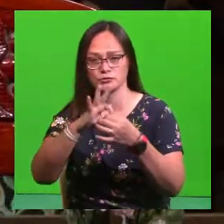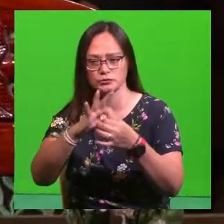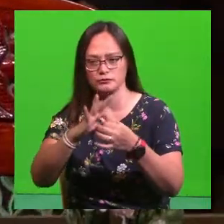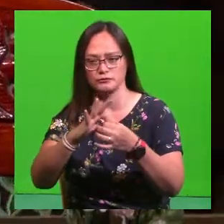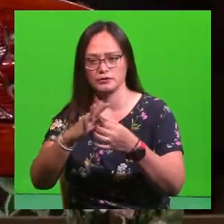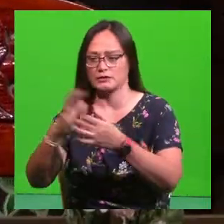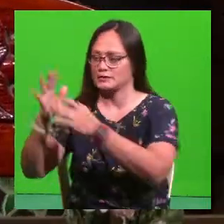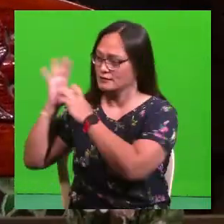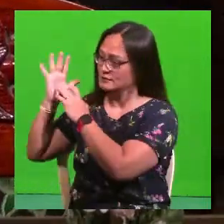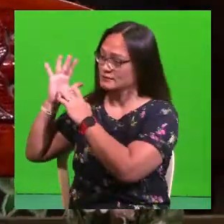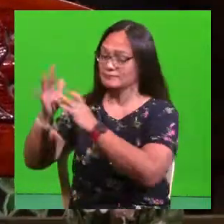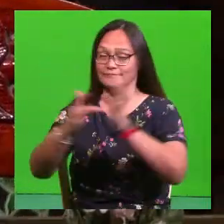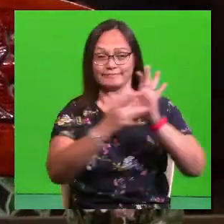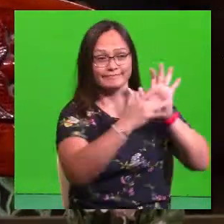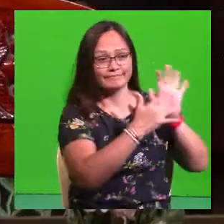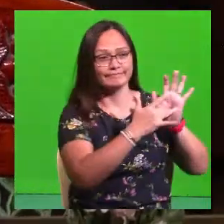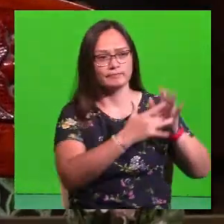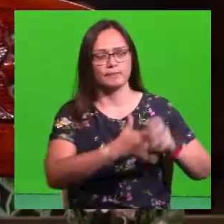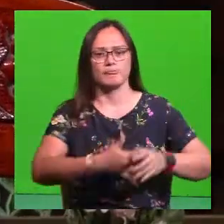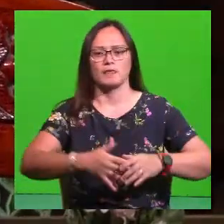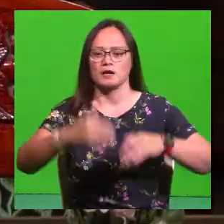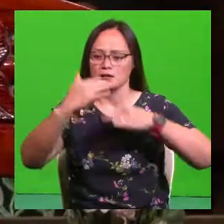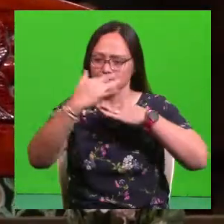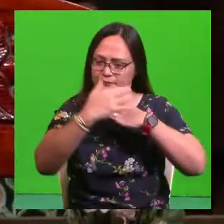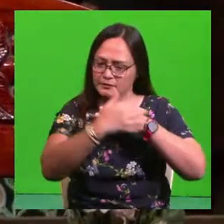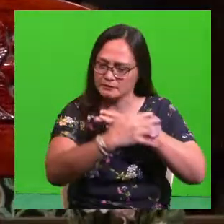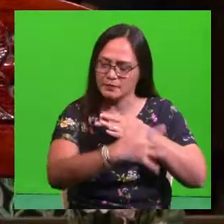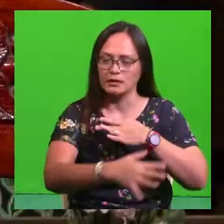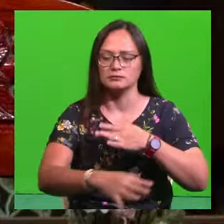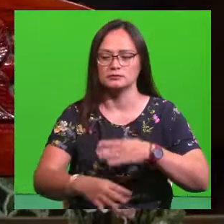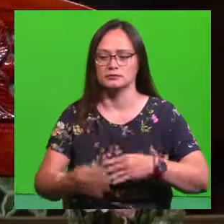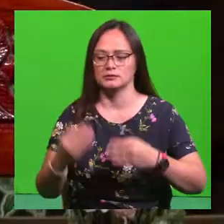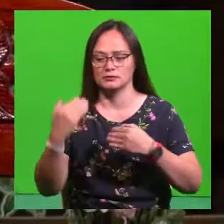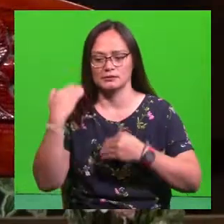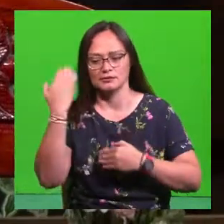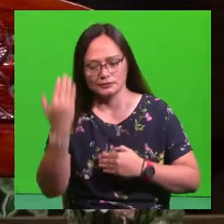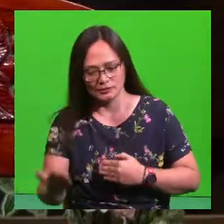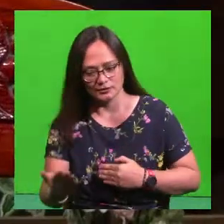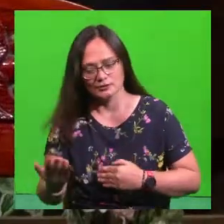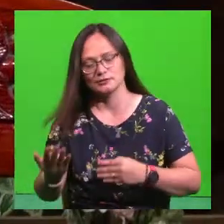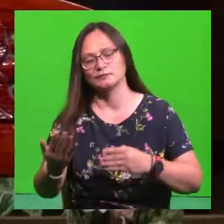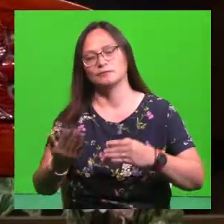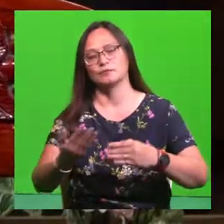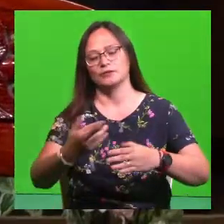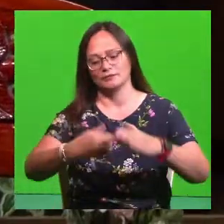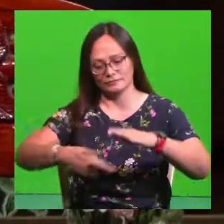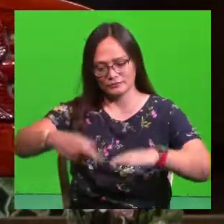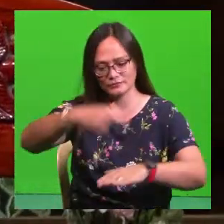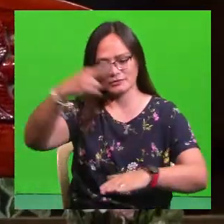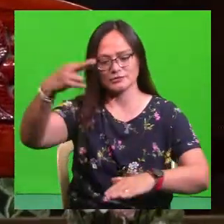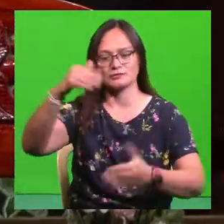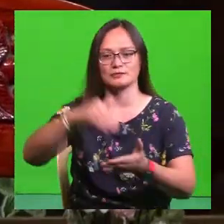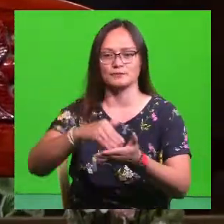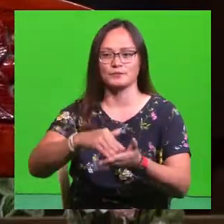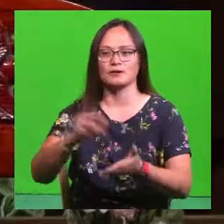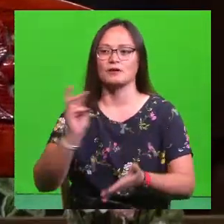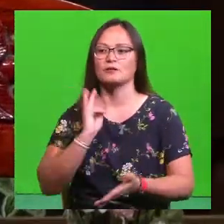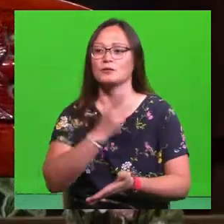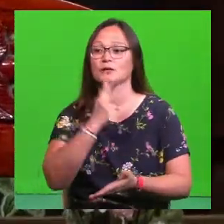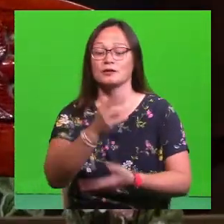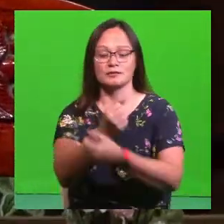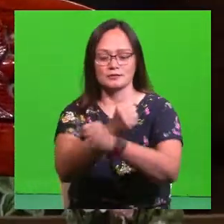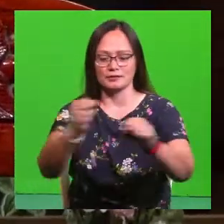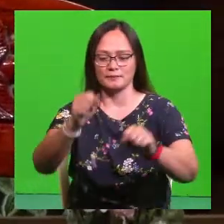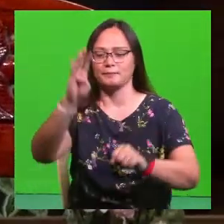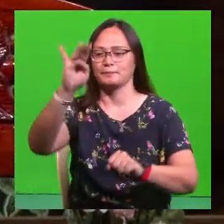kanyang pagkamatay at pagkabuhay na maguli, kaya tayo ay ligtas. We're saved by the blood of the